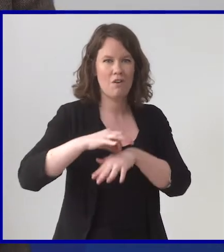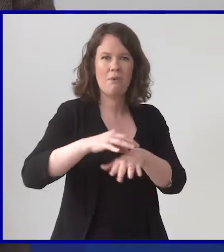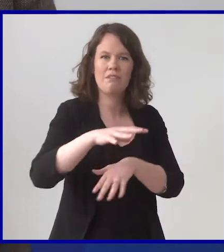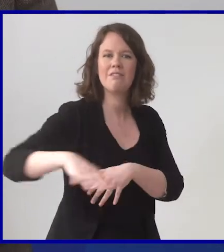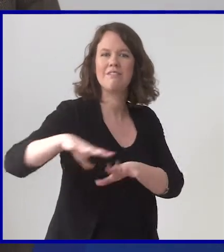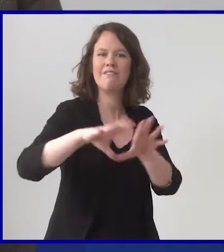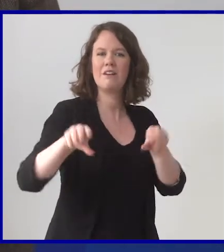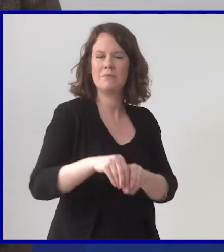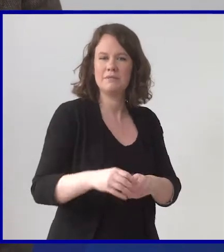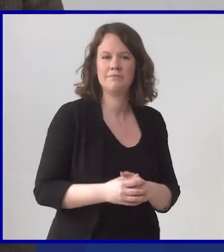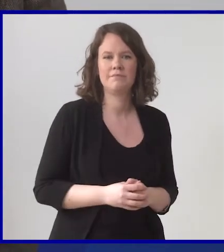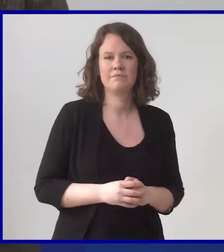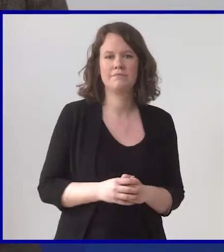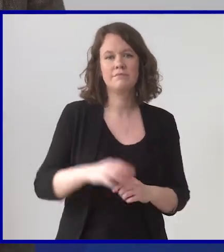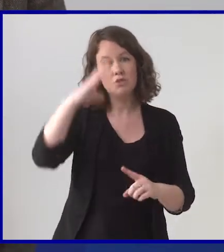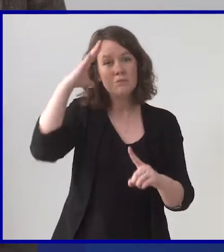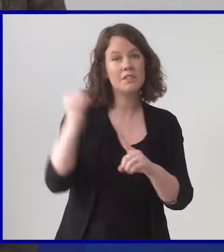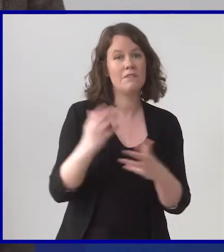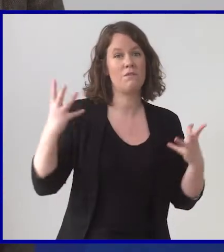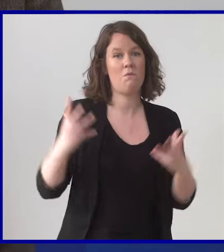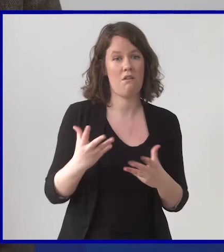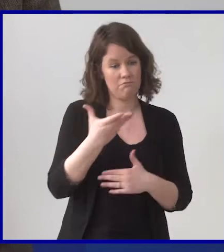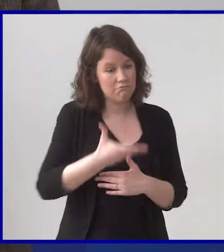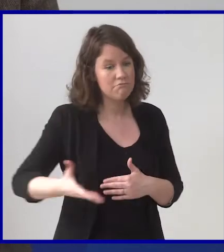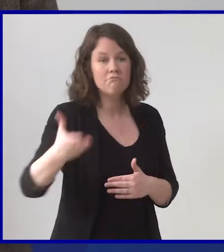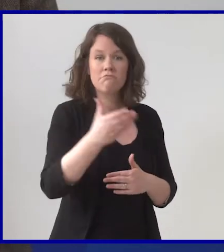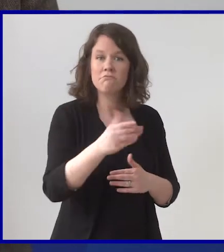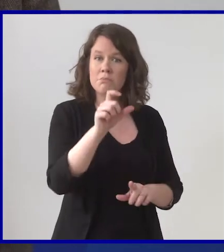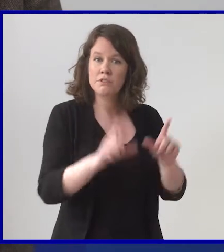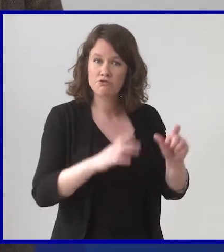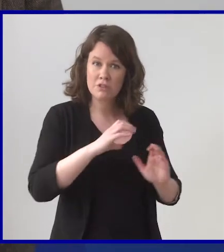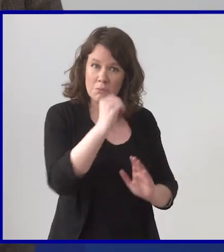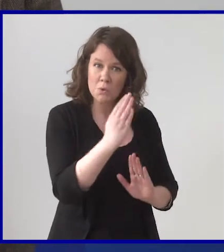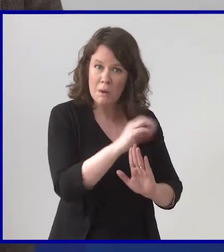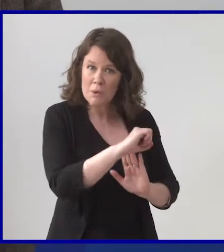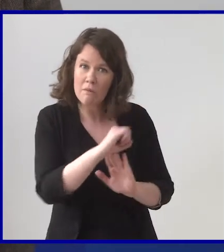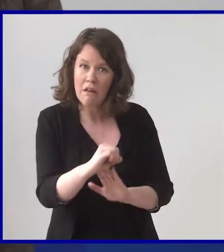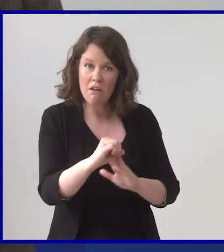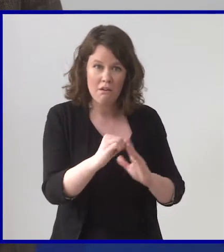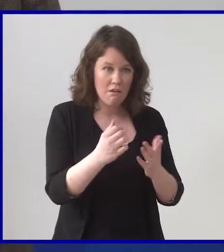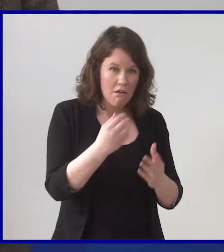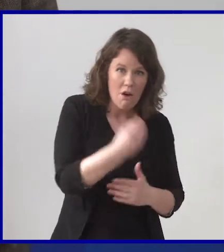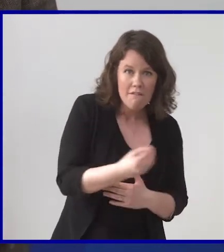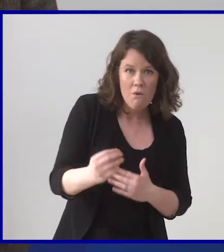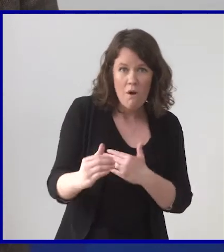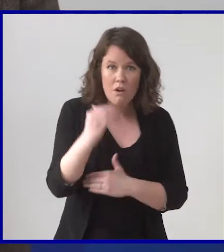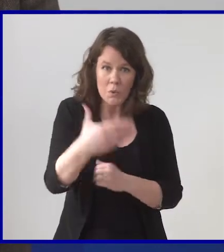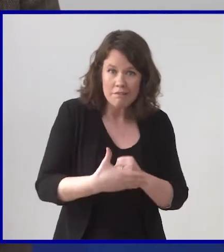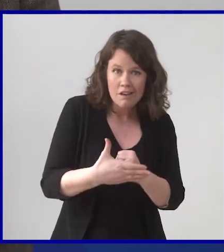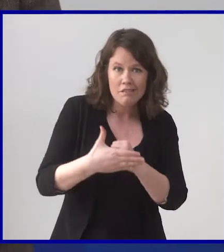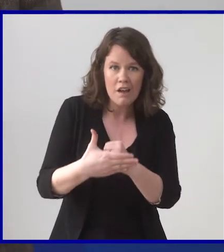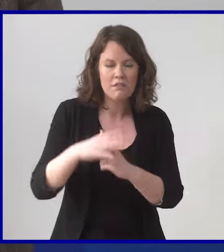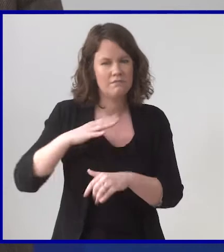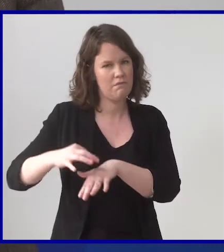familles. L'objectif est d'organiser la continuité de l'accompagnement pour les besoins prioritaires en soutien des enfants et